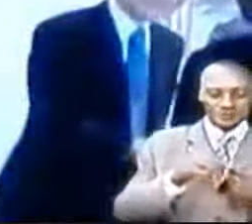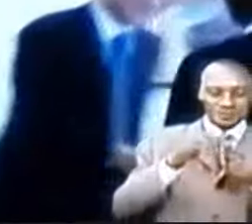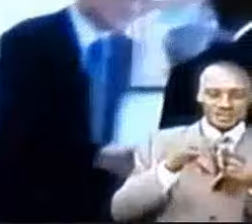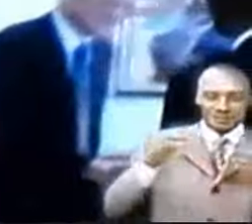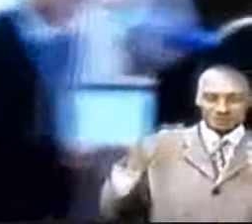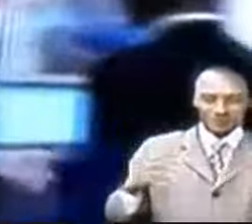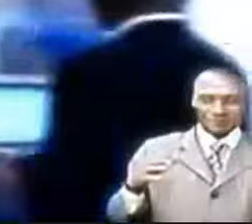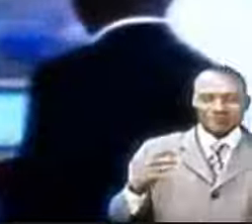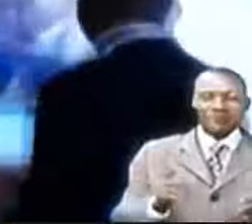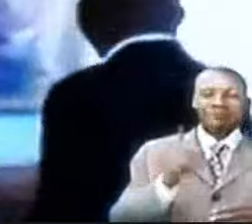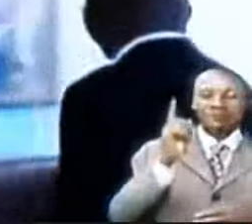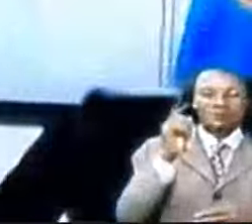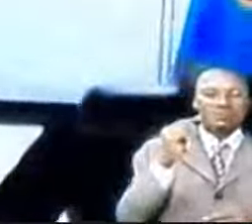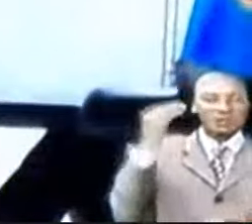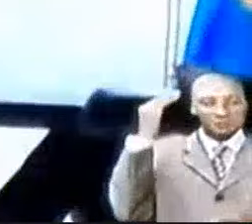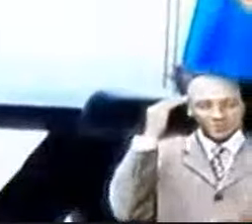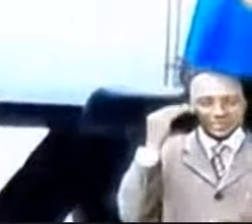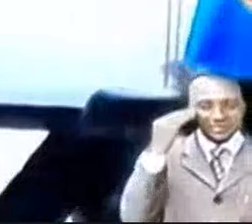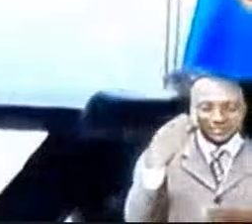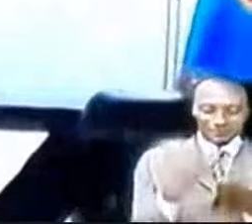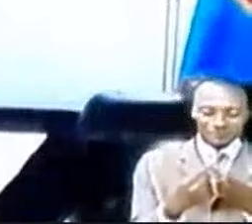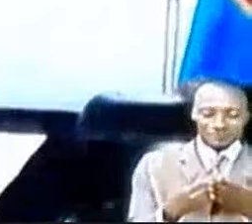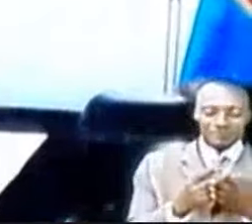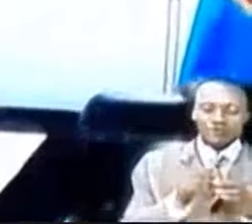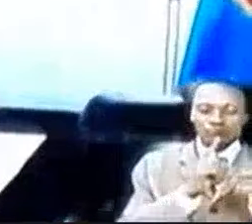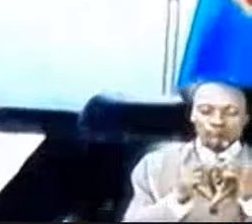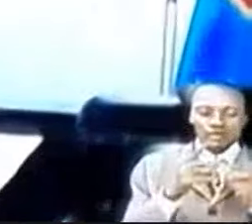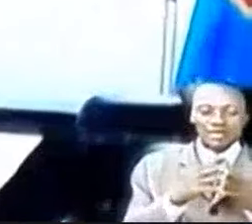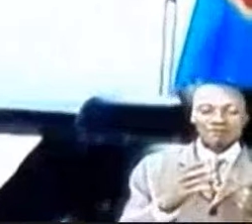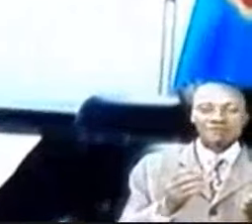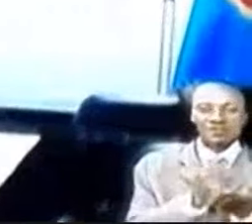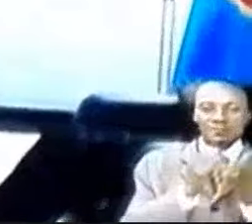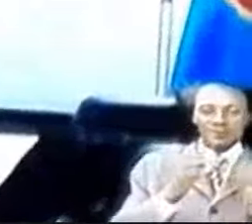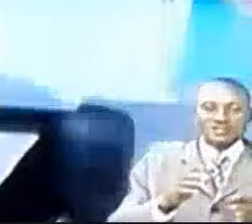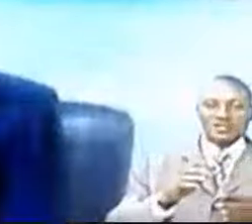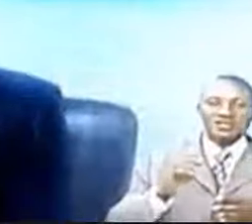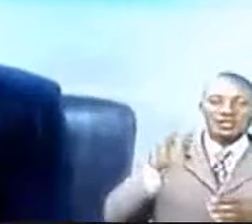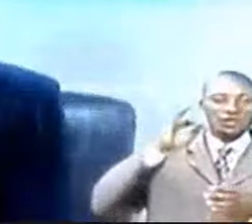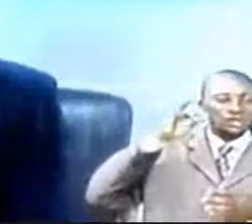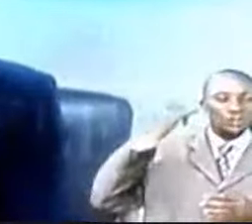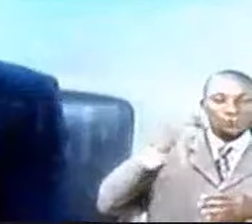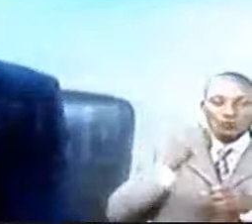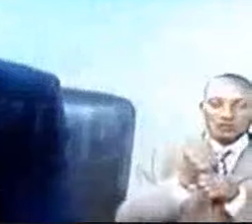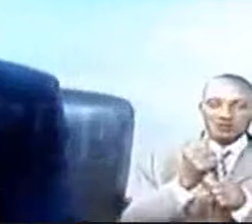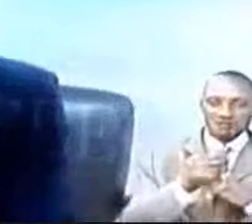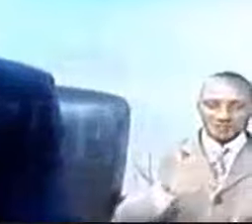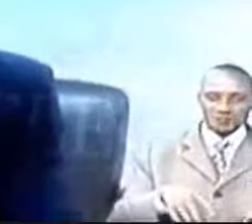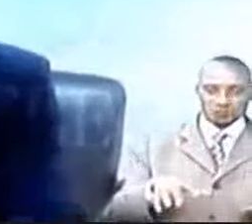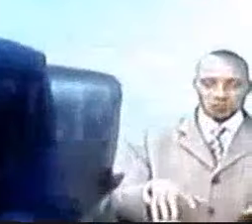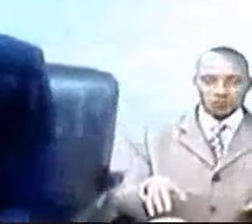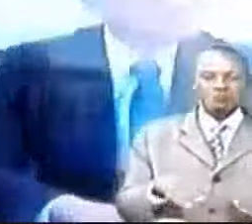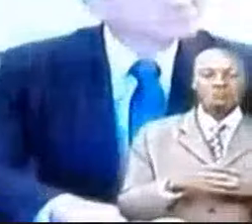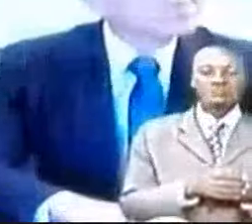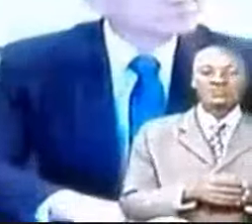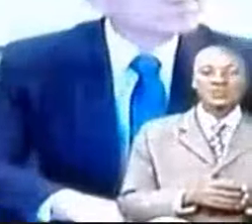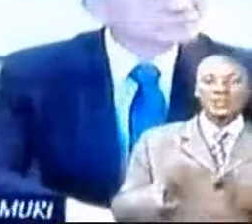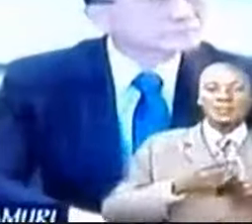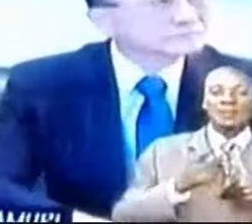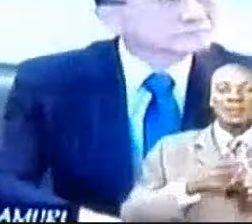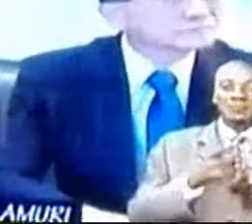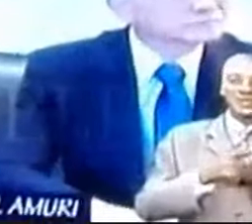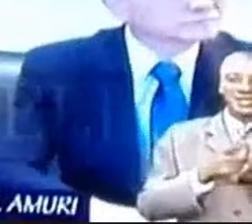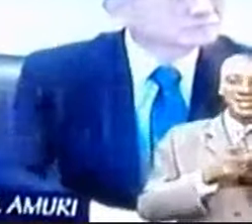Premier ministre n'a pas parlé. A échangé avec l'ambassadeur du Japon accrédité en République démocratique du Congo. Une première visite pour